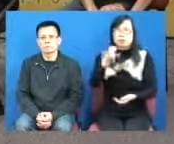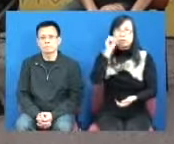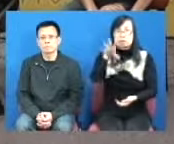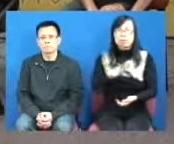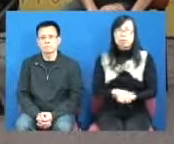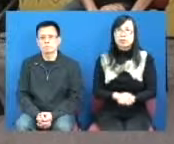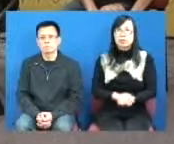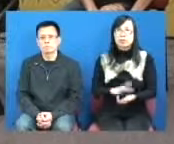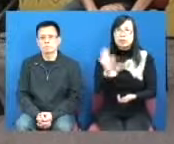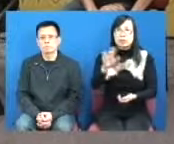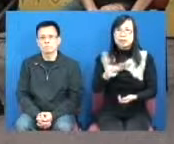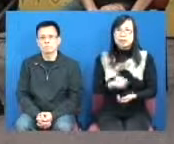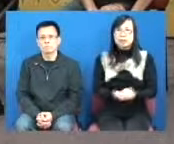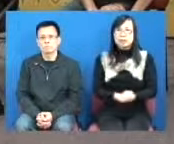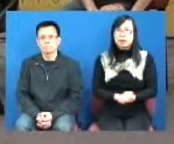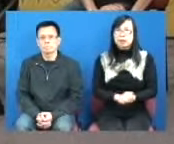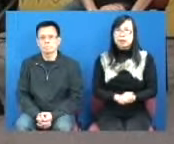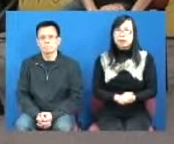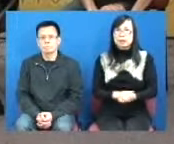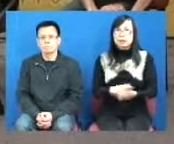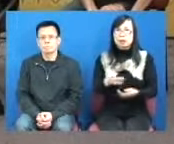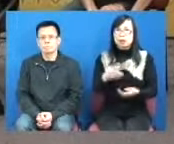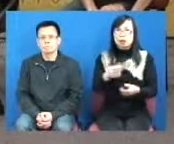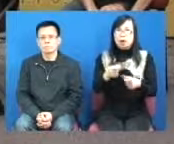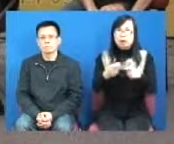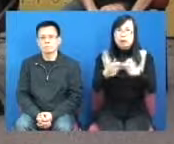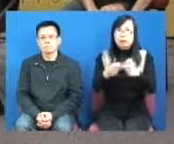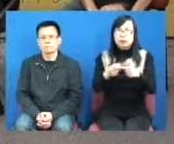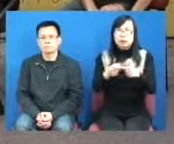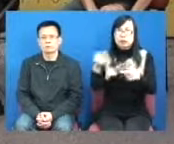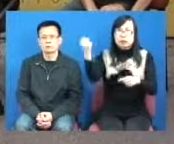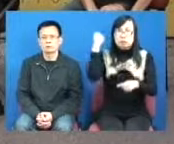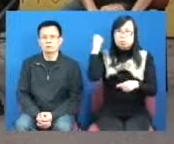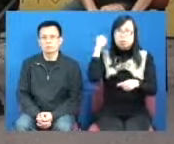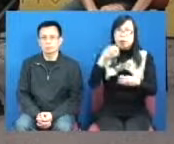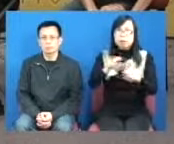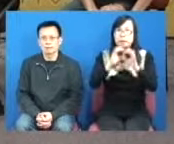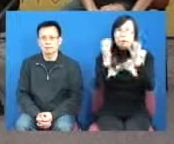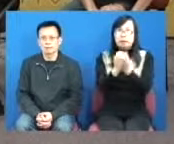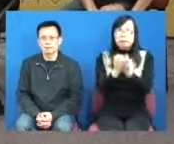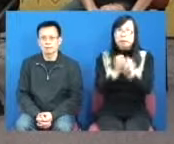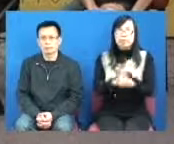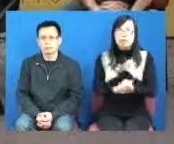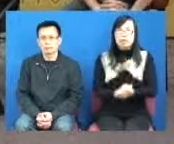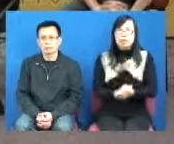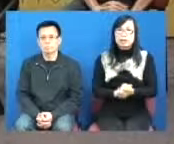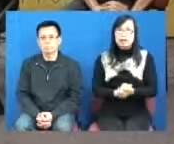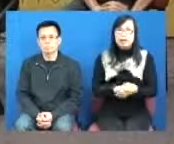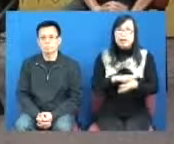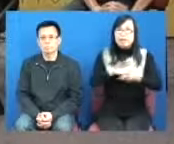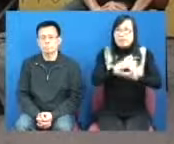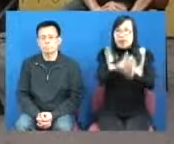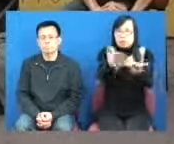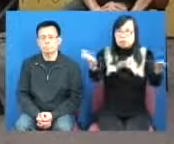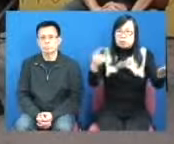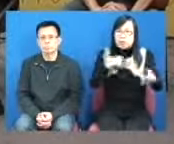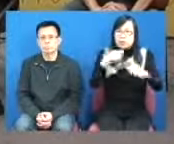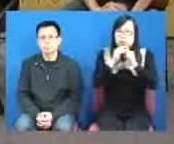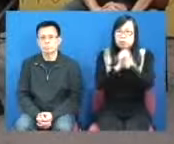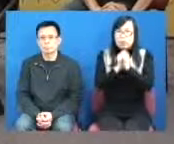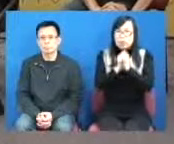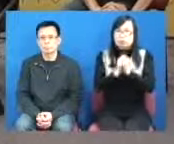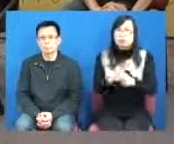這些不是民粹嗎是不是功能組別要求你的東西就不是民粹大眾市民要求你的東西